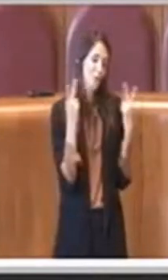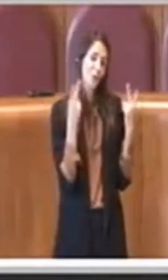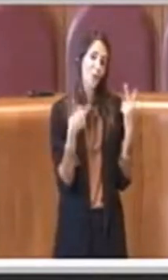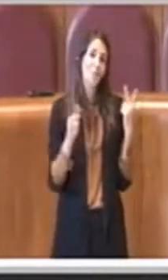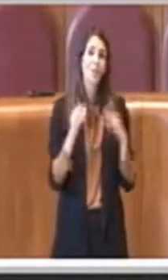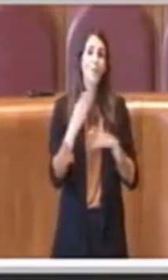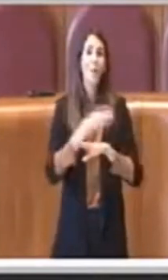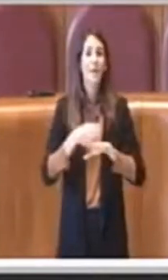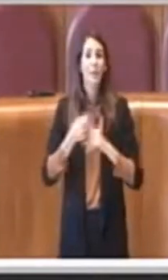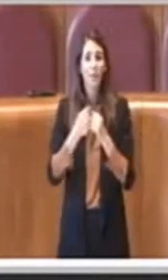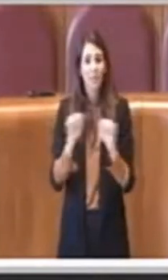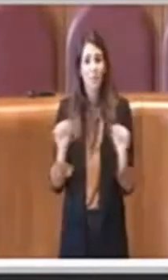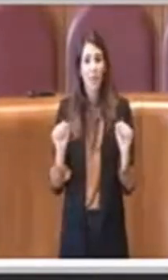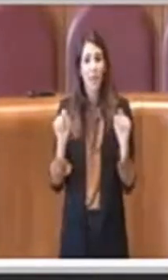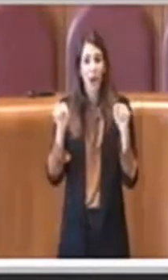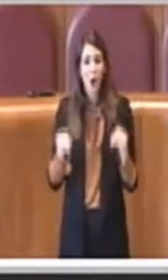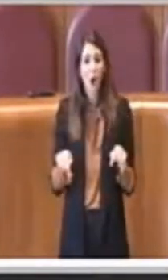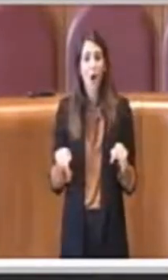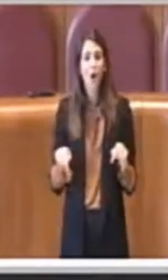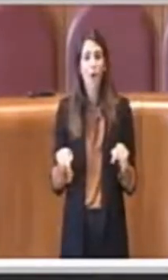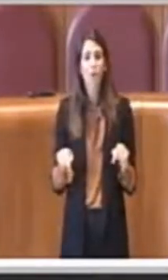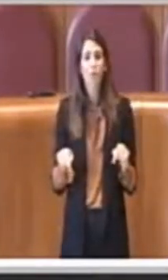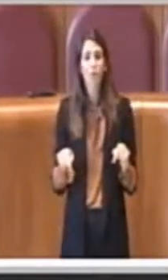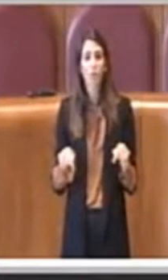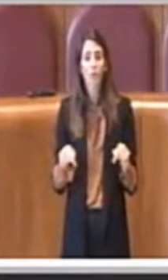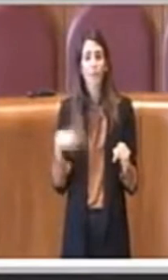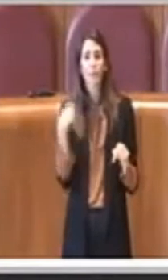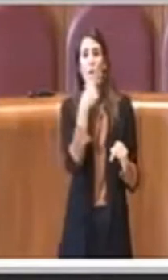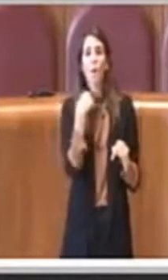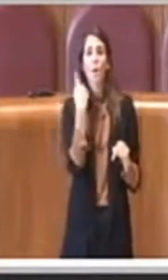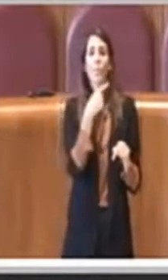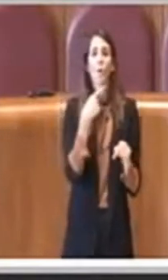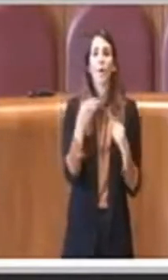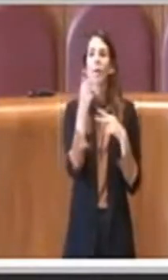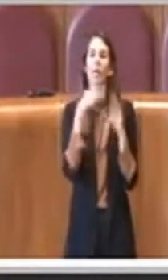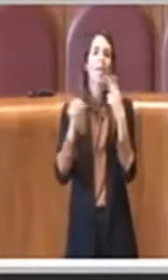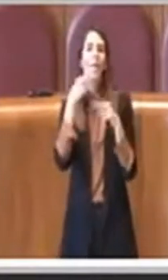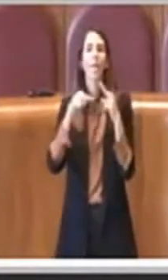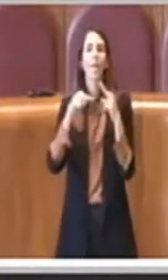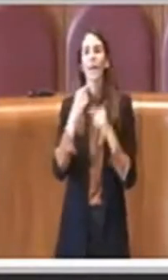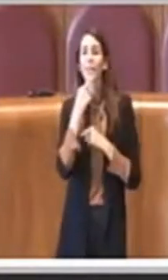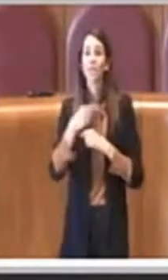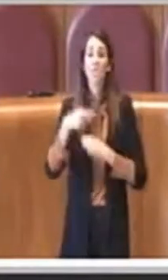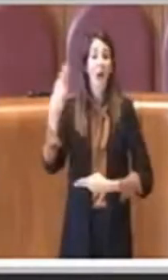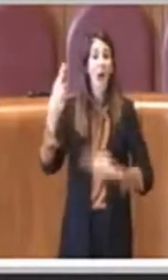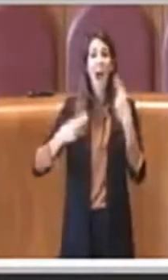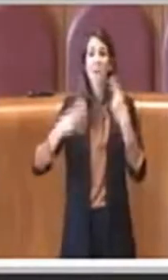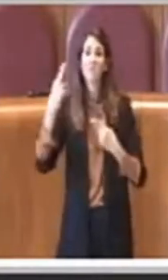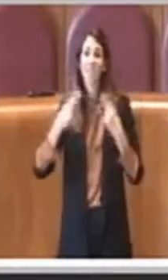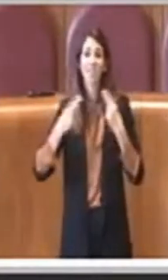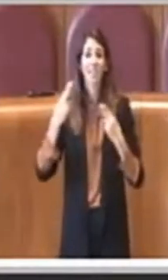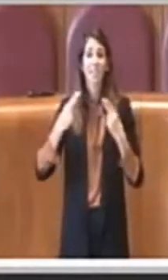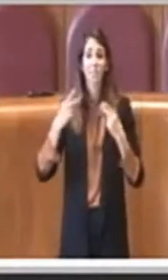Partito Democratico, che oggi si sciacqua la bocca dicendo che questa amministrazione non ha fatto nulla,